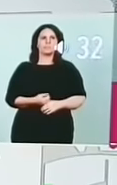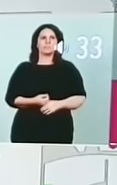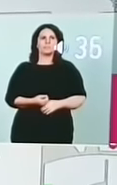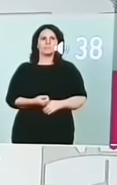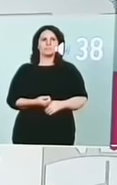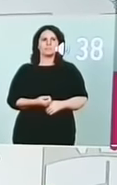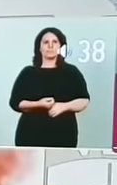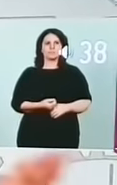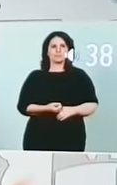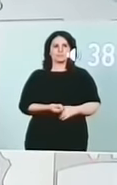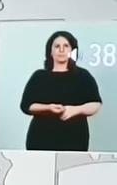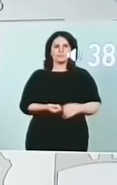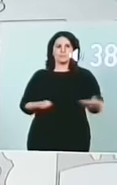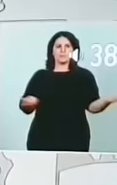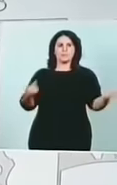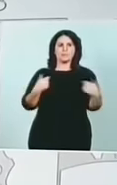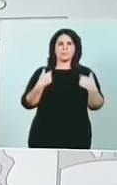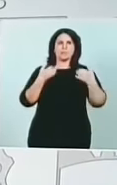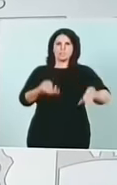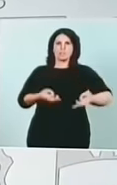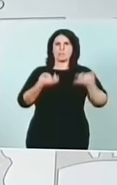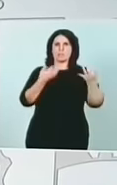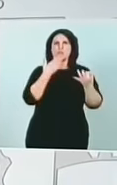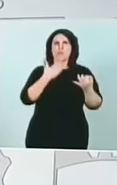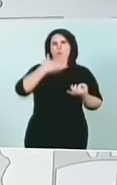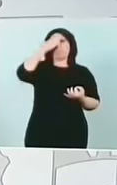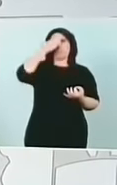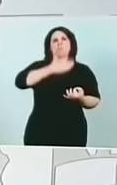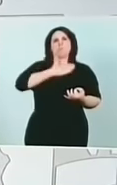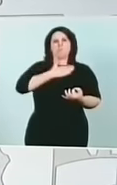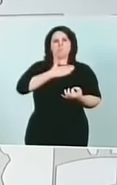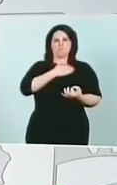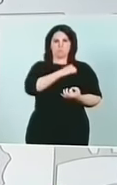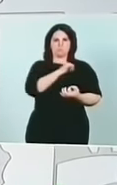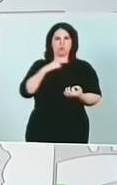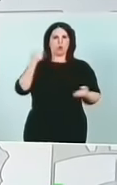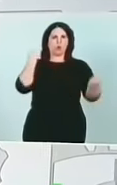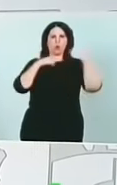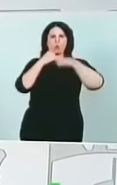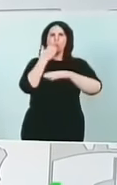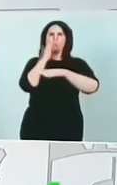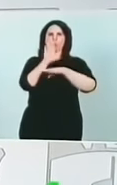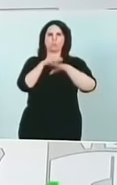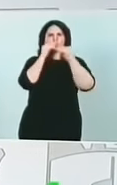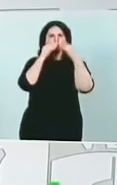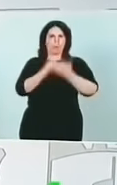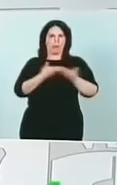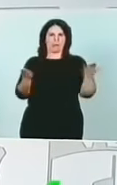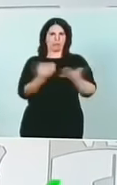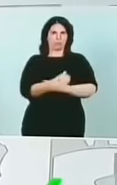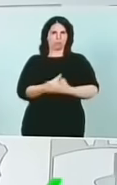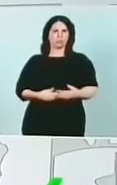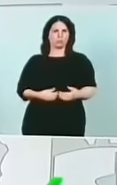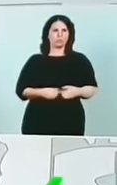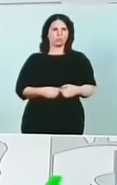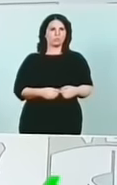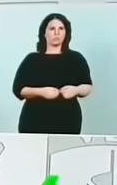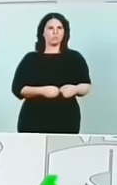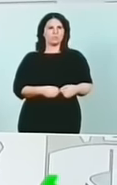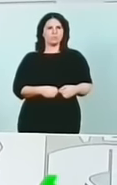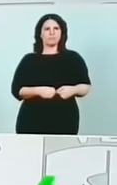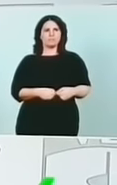Digamos, he asumido en primera persona y creo que es una buena guía de conducta para el conjunto de gobernantes. Sobre la cuestión del